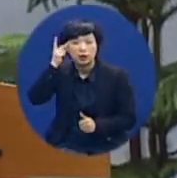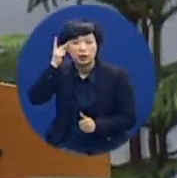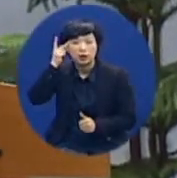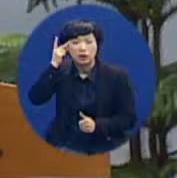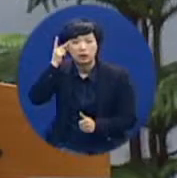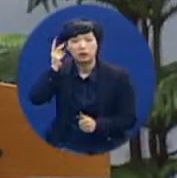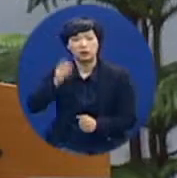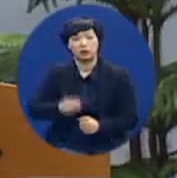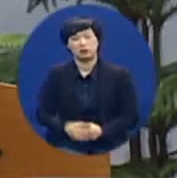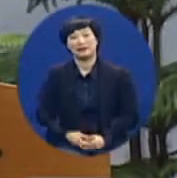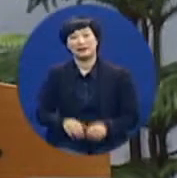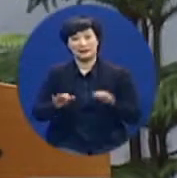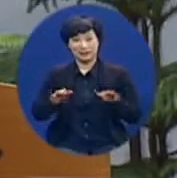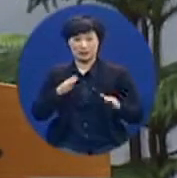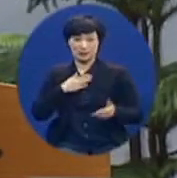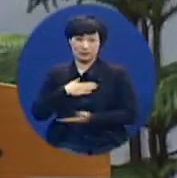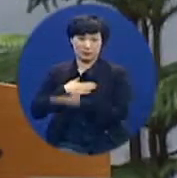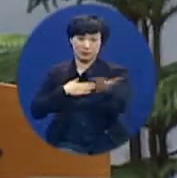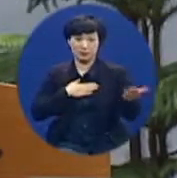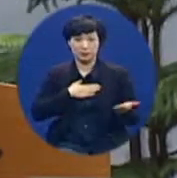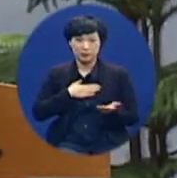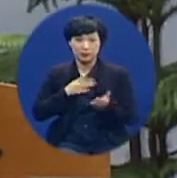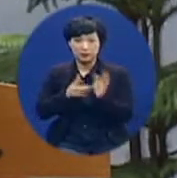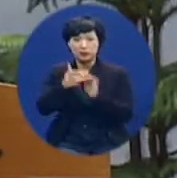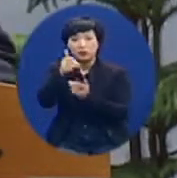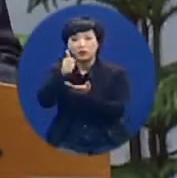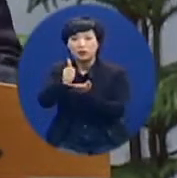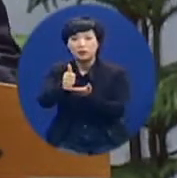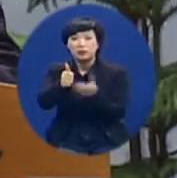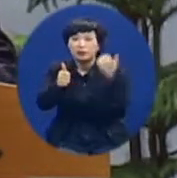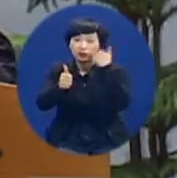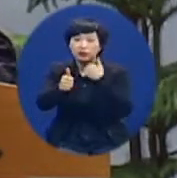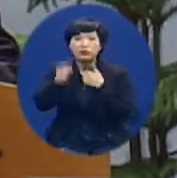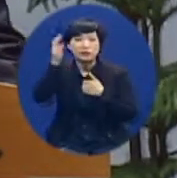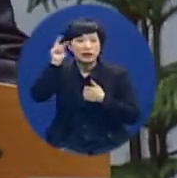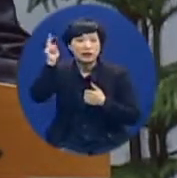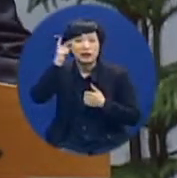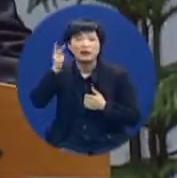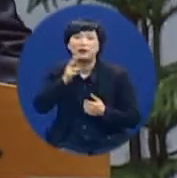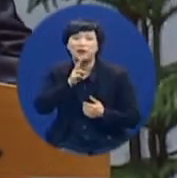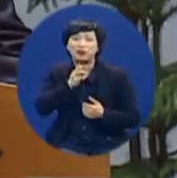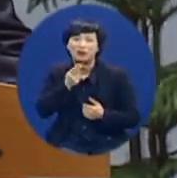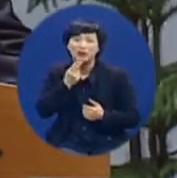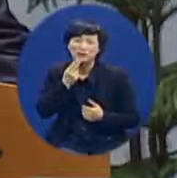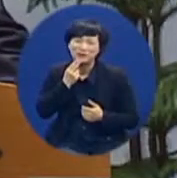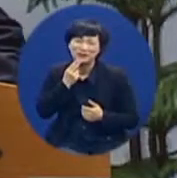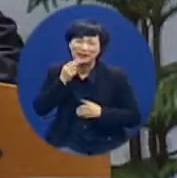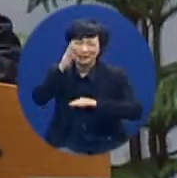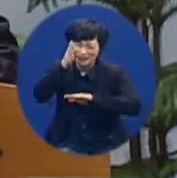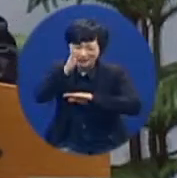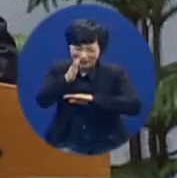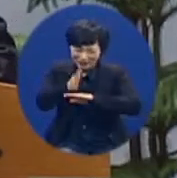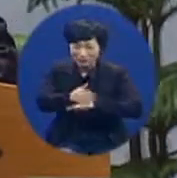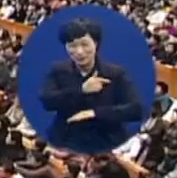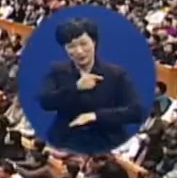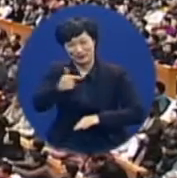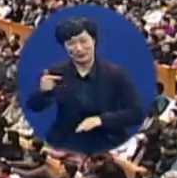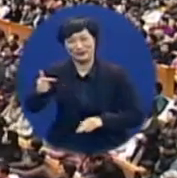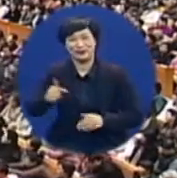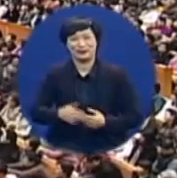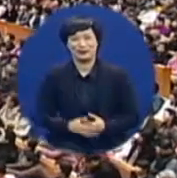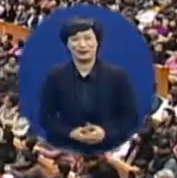착각했어 나와 여러분들이 예수에 관해서 착각하지 않은 것이 너무 감사해